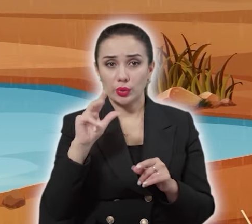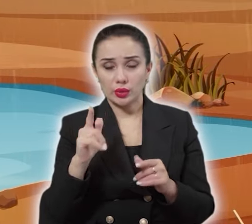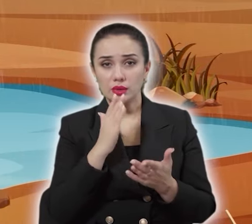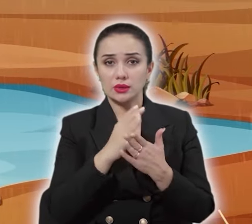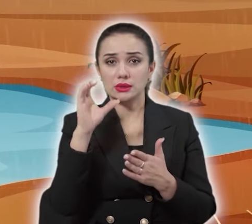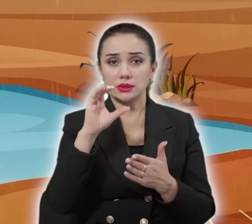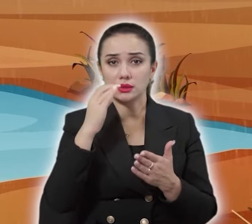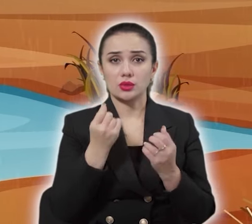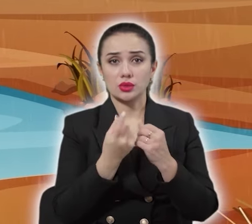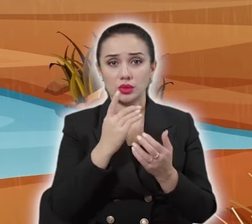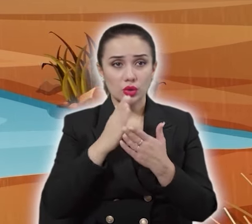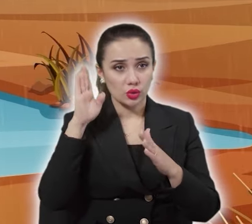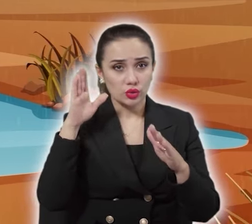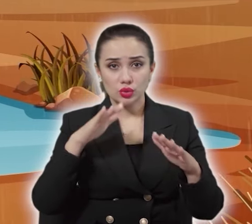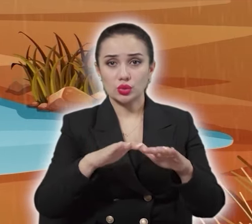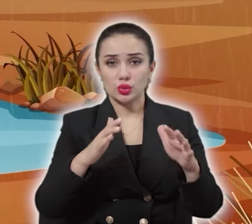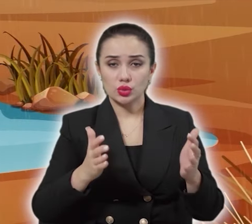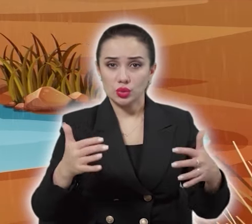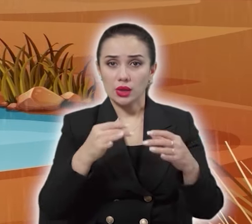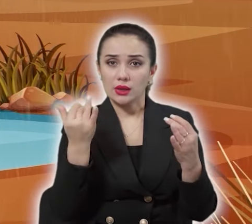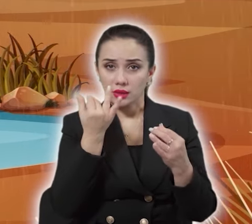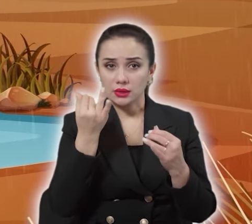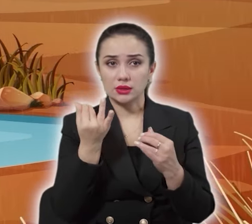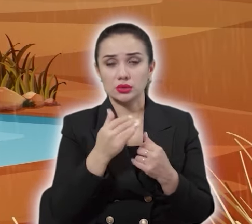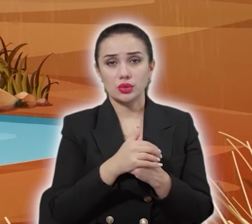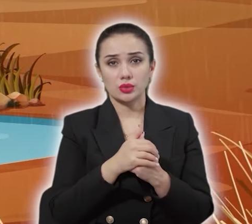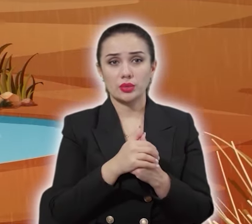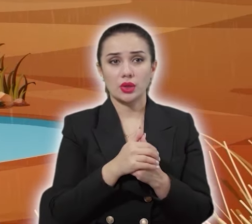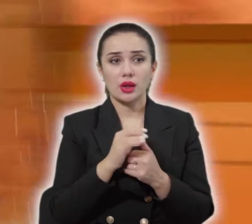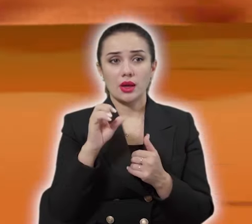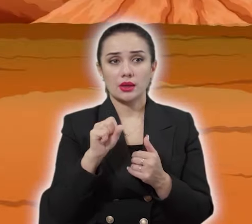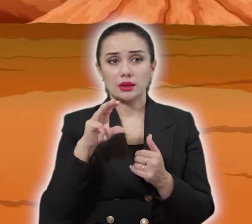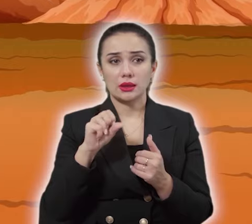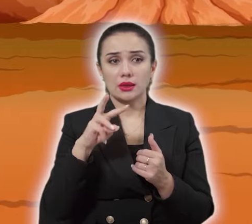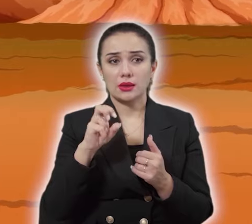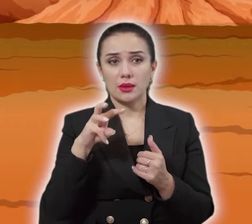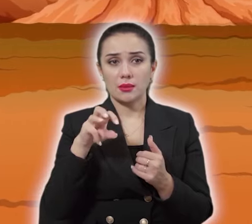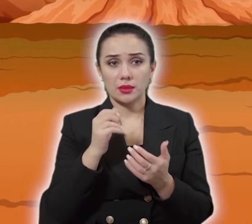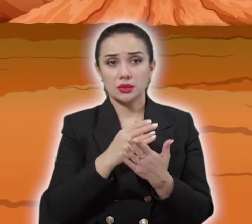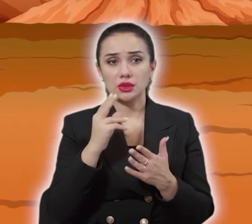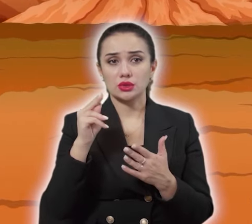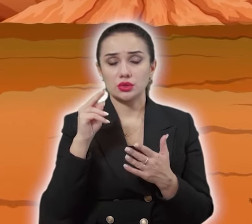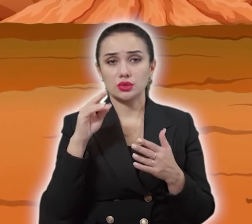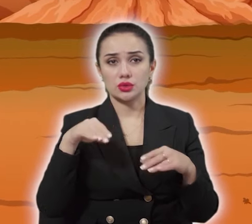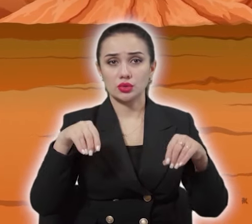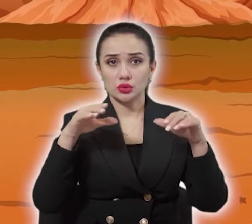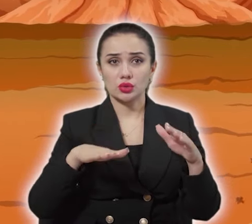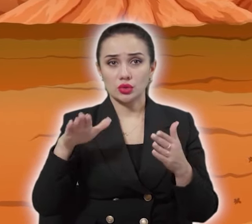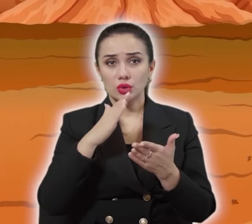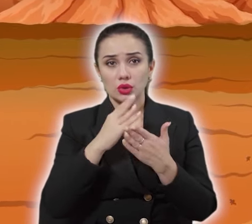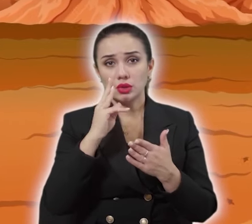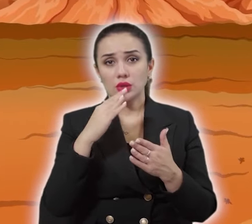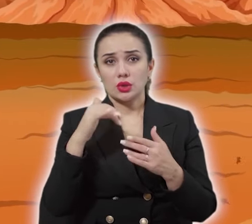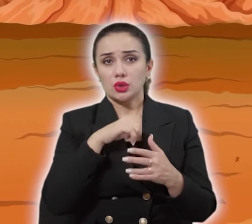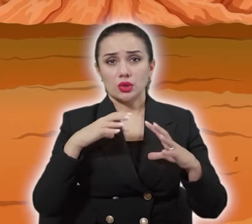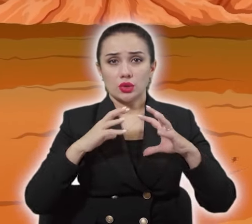sentyabr oylari oralig'ida hosil bo'lgan suv to'planishi qiziq va ajoyibdir. Atakama cho'llari Chilining shimolida